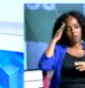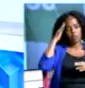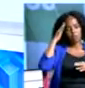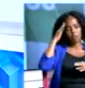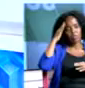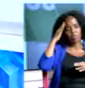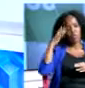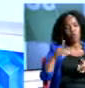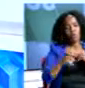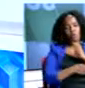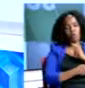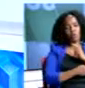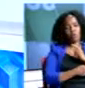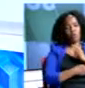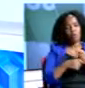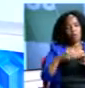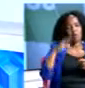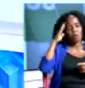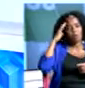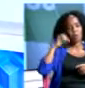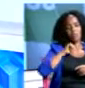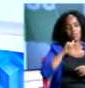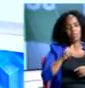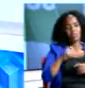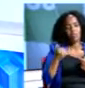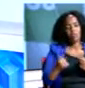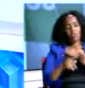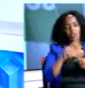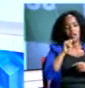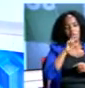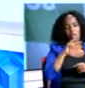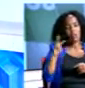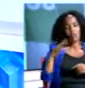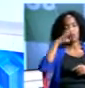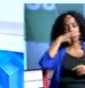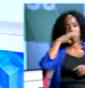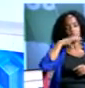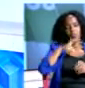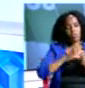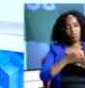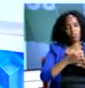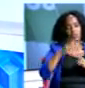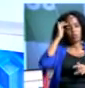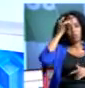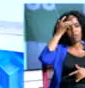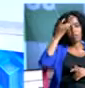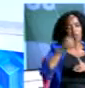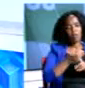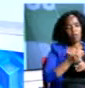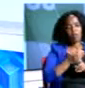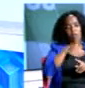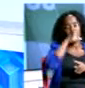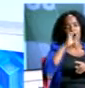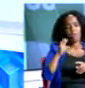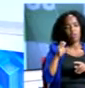kun qorannoodhaan kan barame miti. Taayilaandi yeroo ammaa kana ho'iinsa keessa jirti garuu dhibee kanaatiin qabamaa jirti.